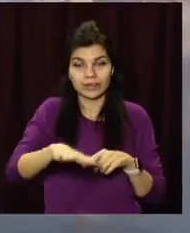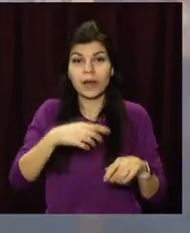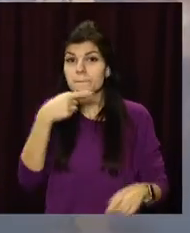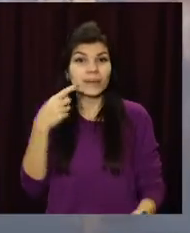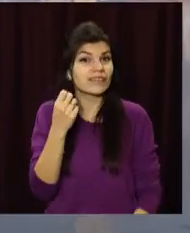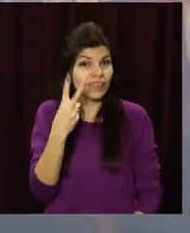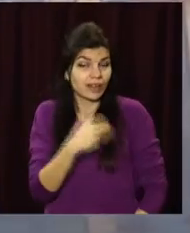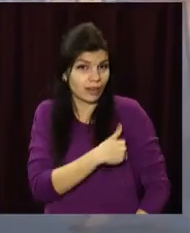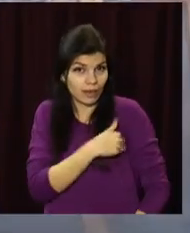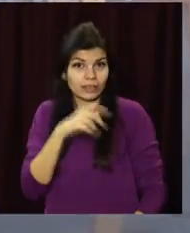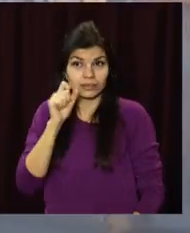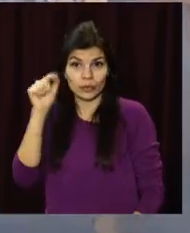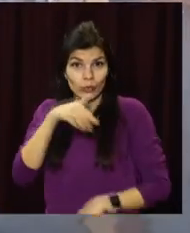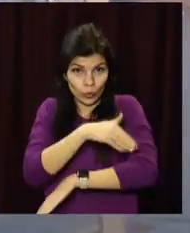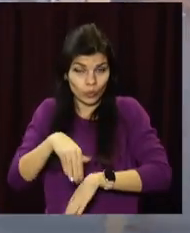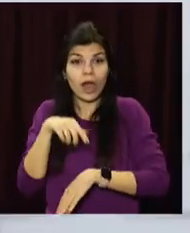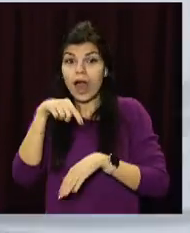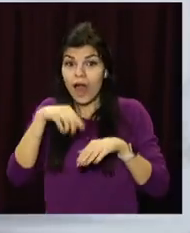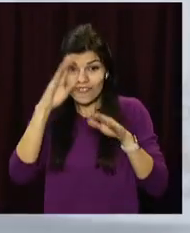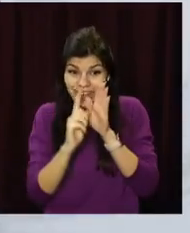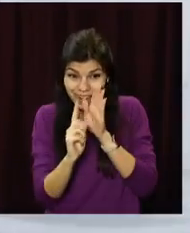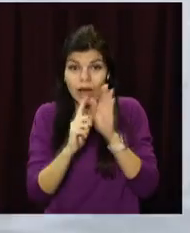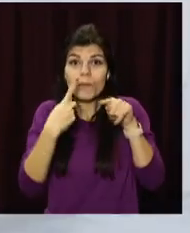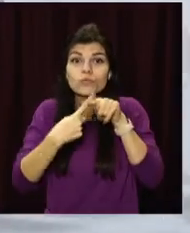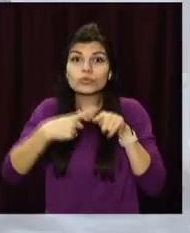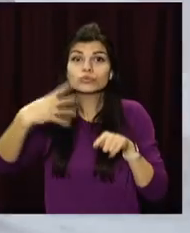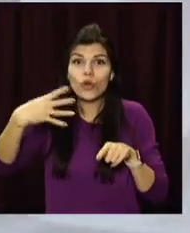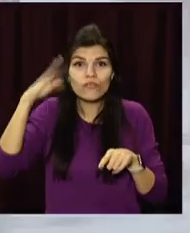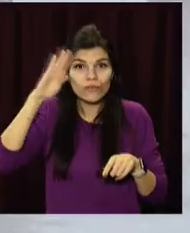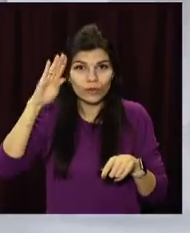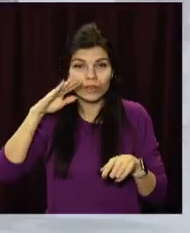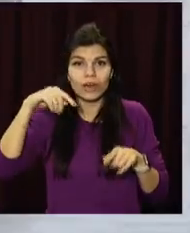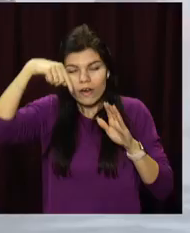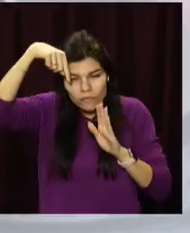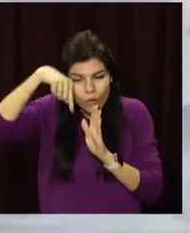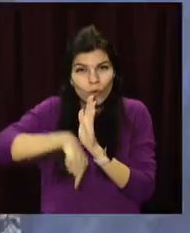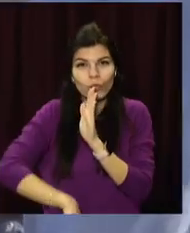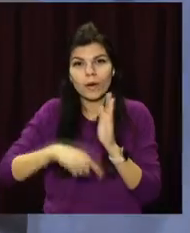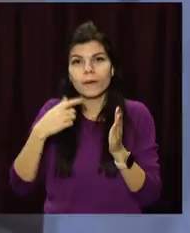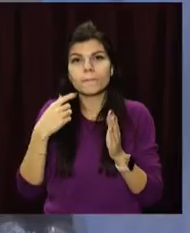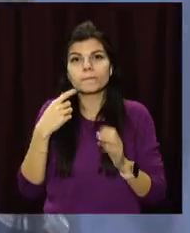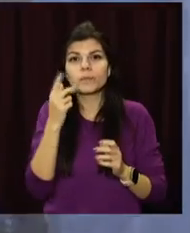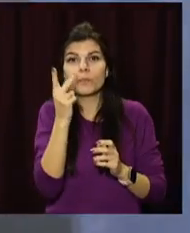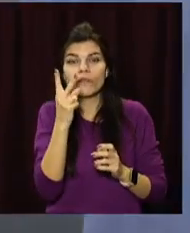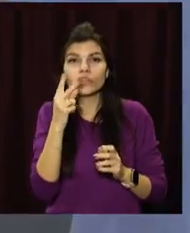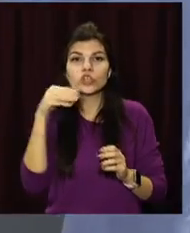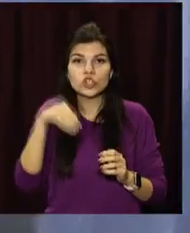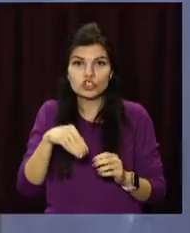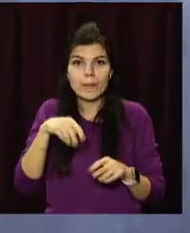джерело. Попри мінус 12 градусів за вікном, тут температура майже плюс 40. Вода виходить з глибини